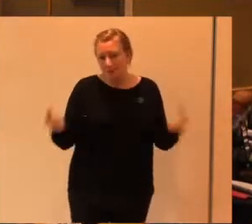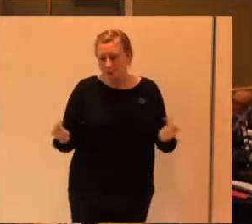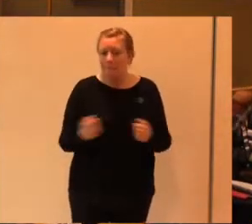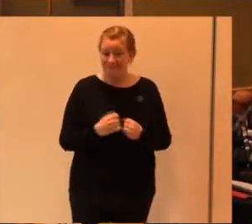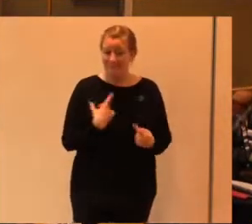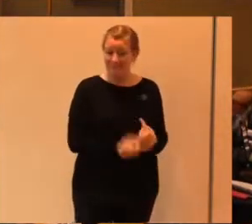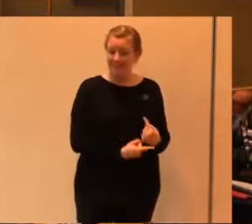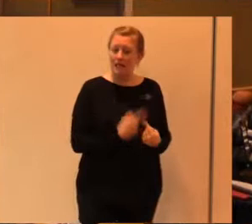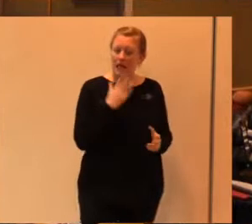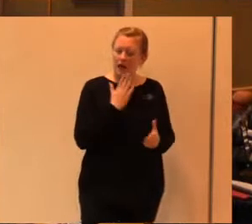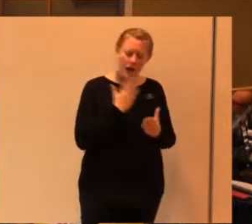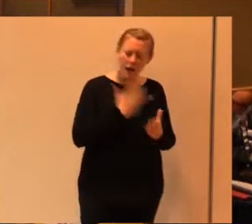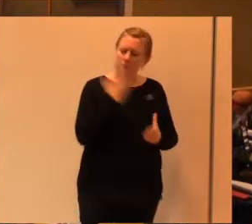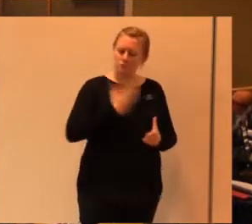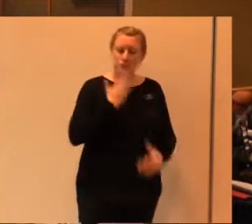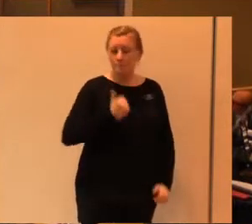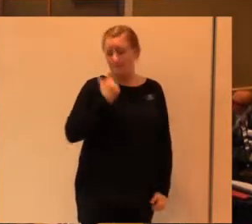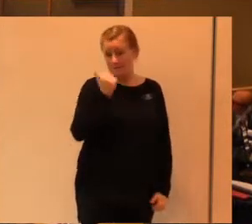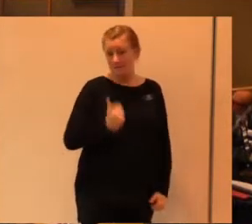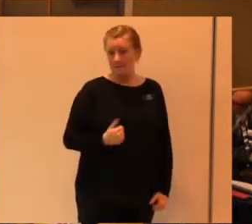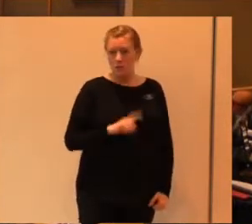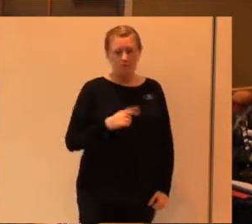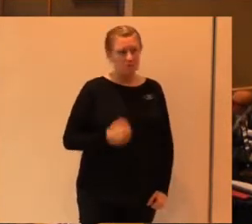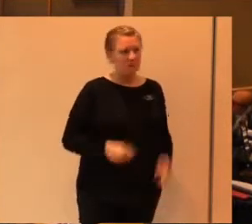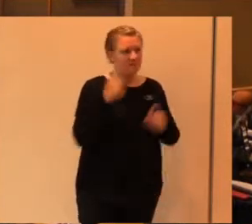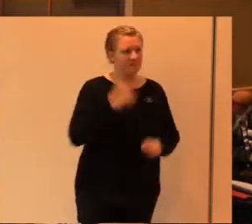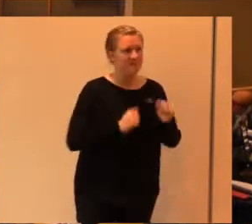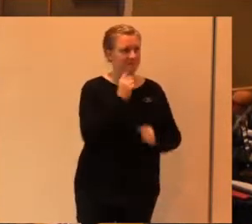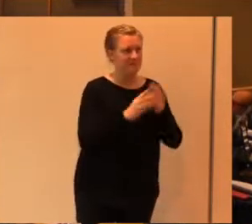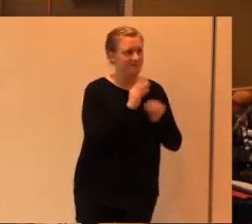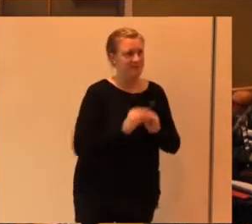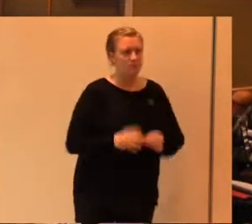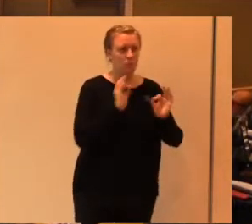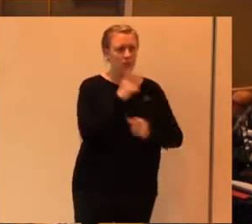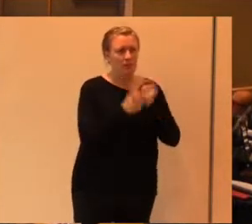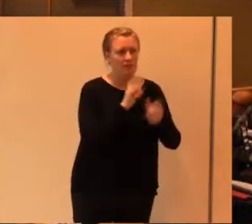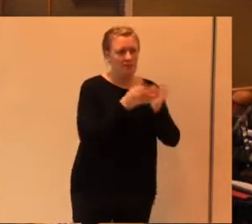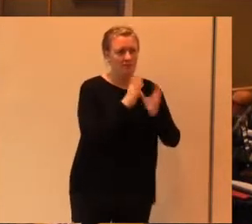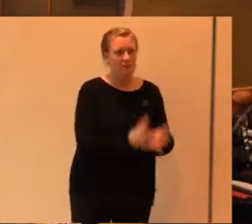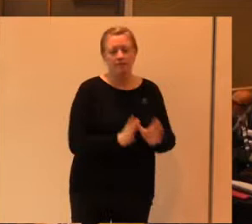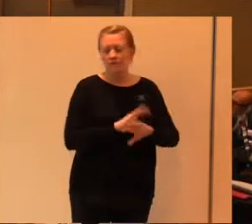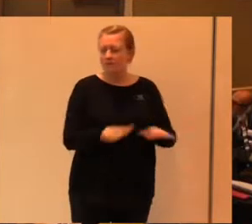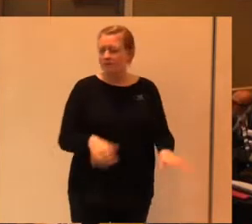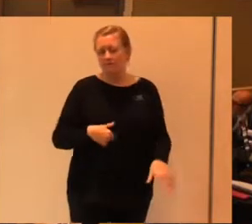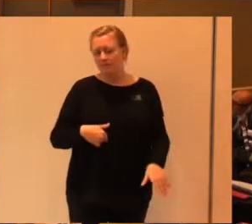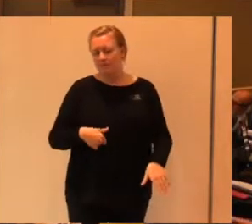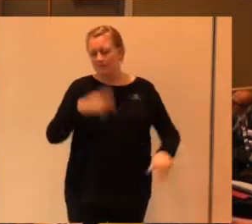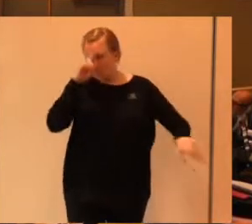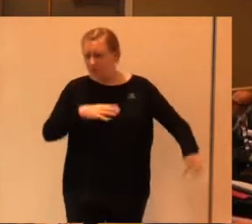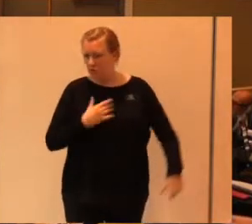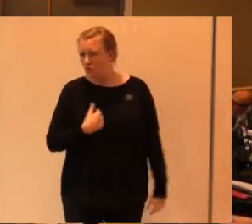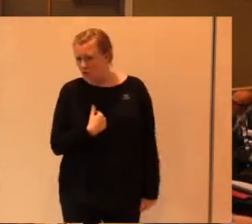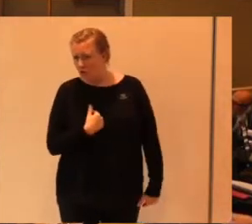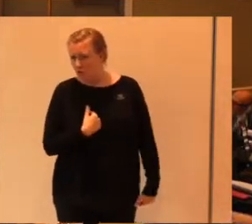är det som är det absolut bästa. Så ska man slåss in i minsta detalj om det där. Det där tror inte jag på. Men